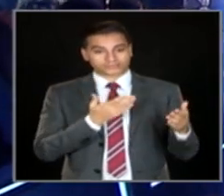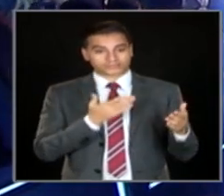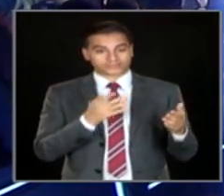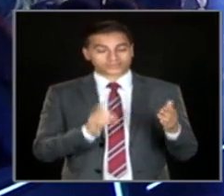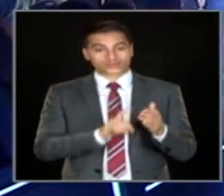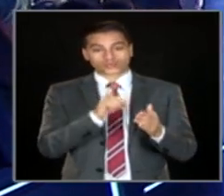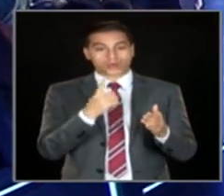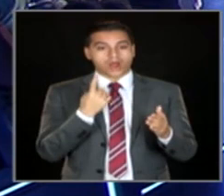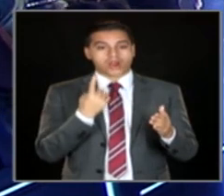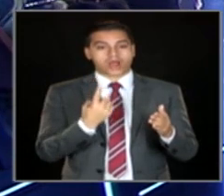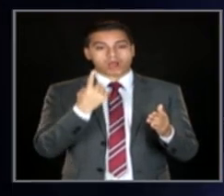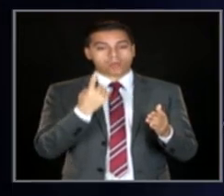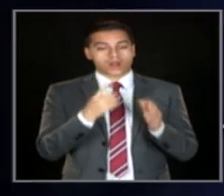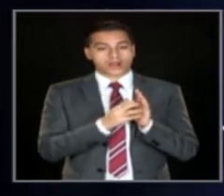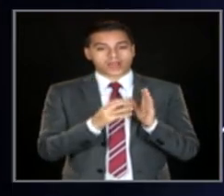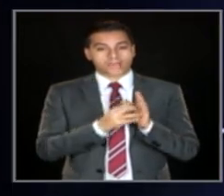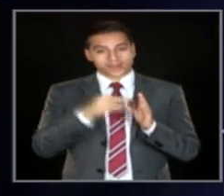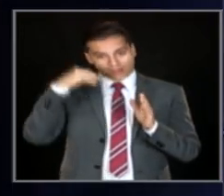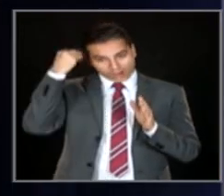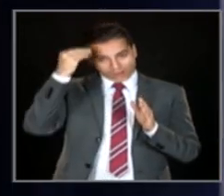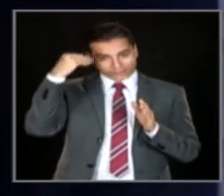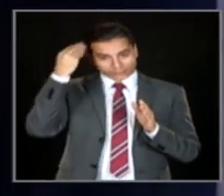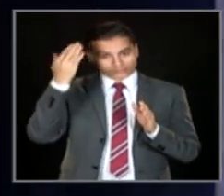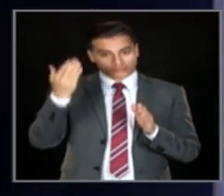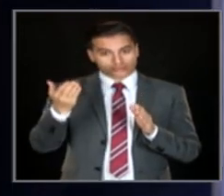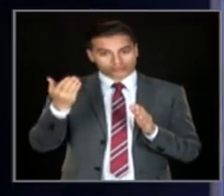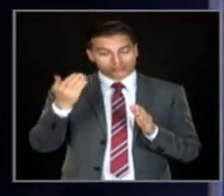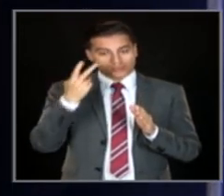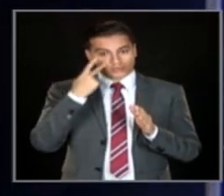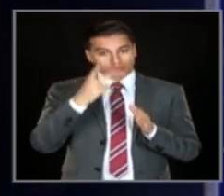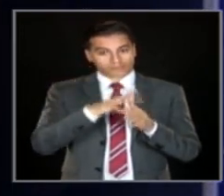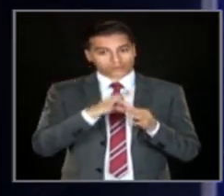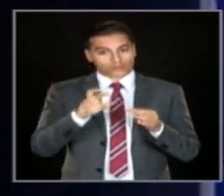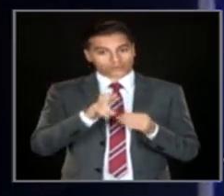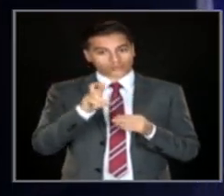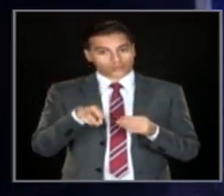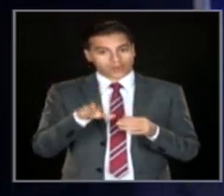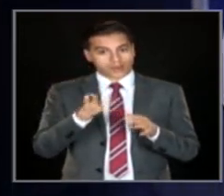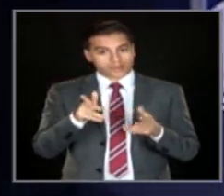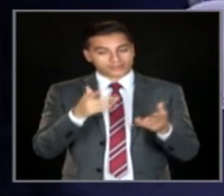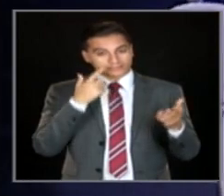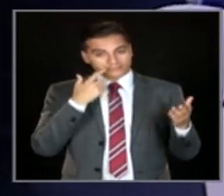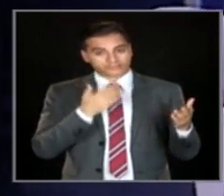السؤال الأول لجامعة كفر الشيخ، وهنشوف موضوع السؤال إيه.